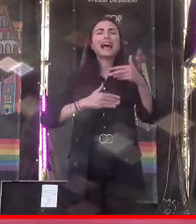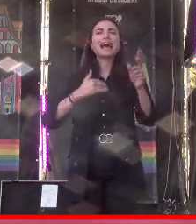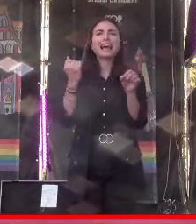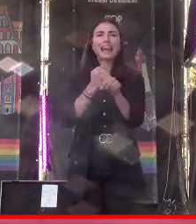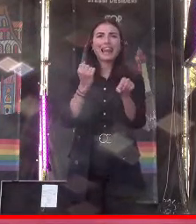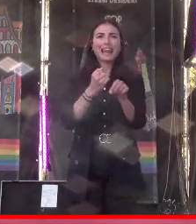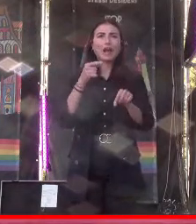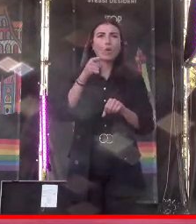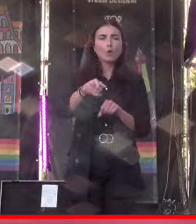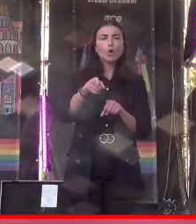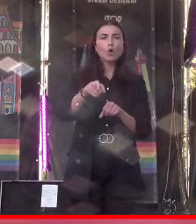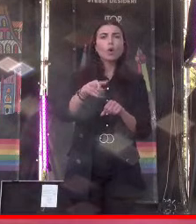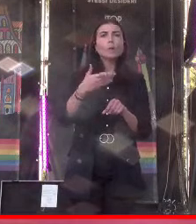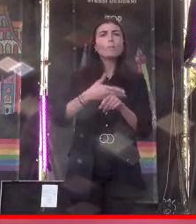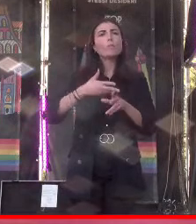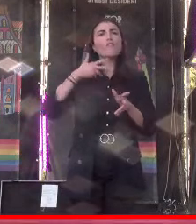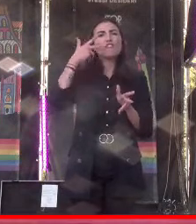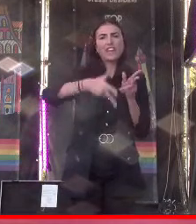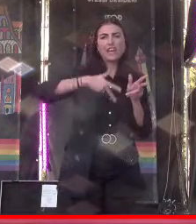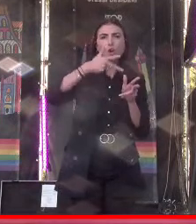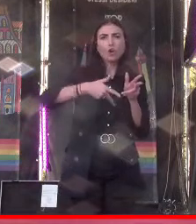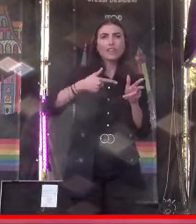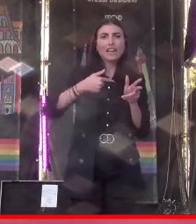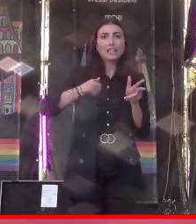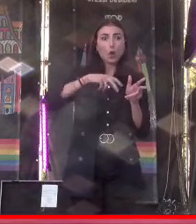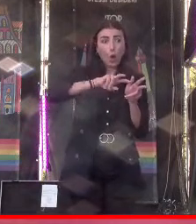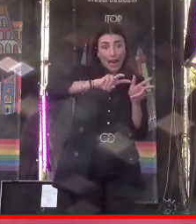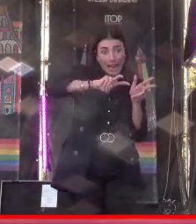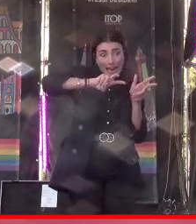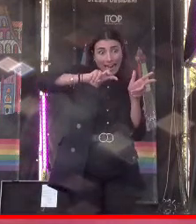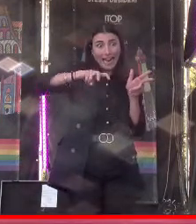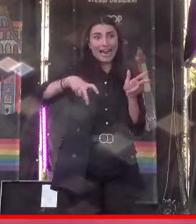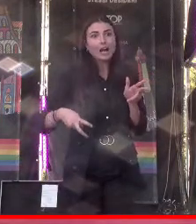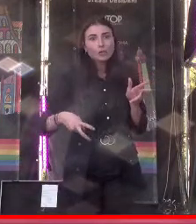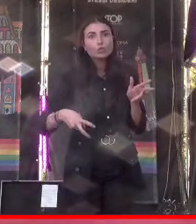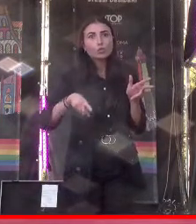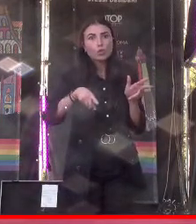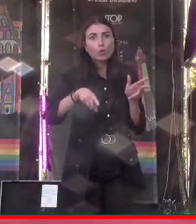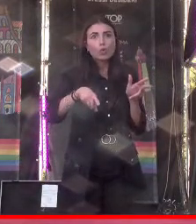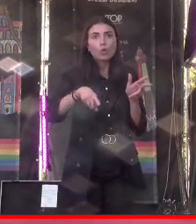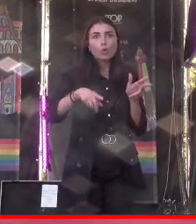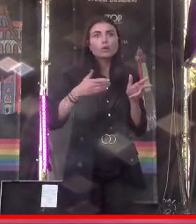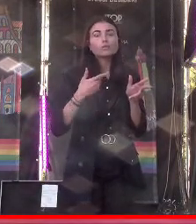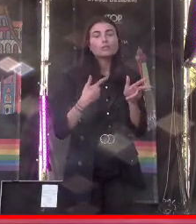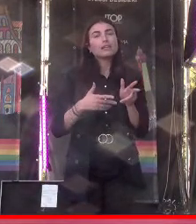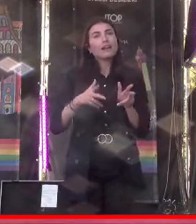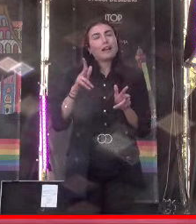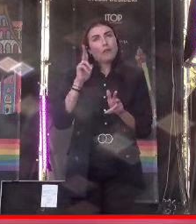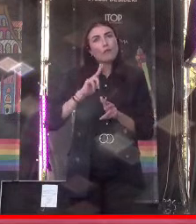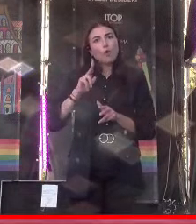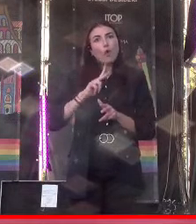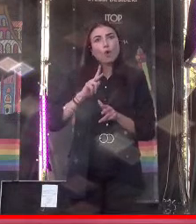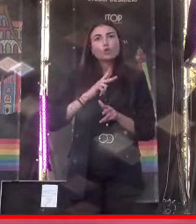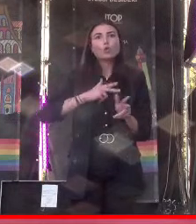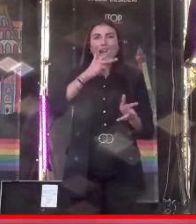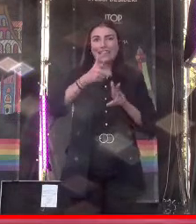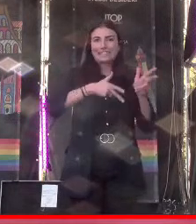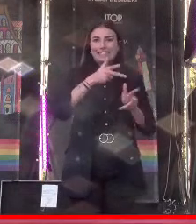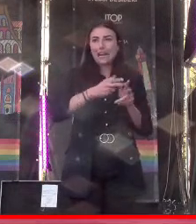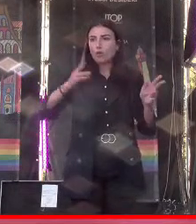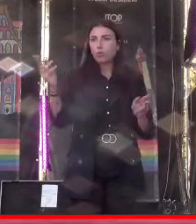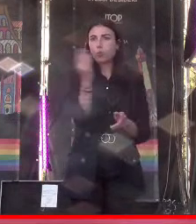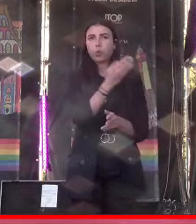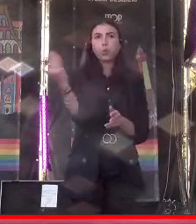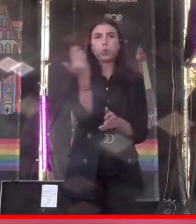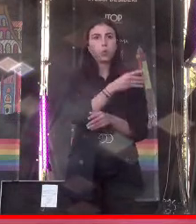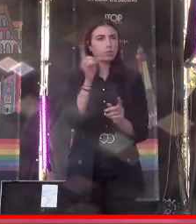cadere nel binario. Fortunatamente non passava un treno, ma fortunatamente, perché quando non sarò fortunato quel treno passerà